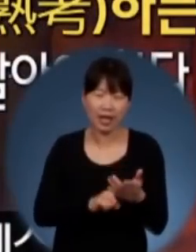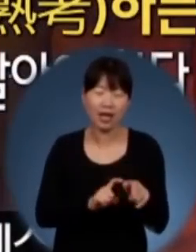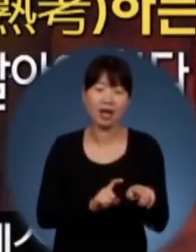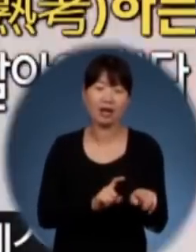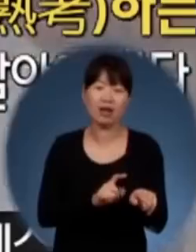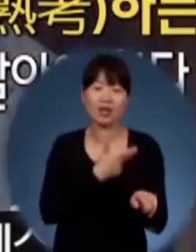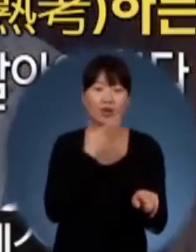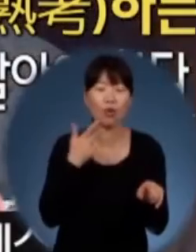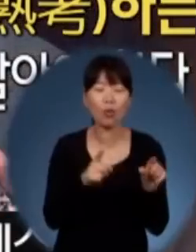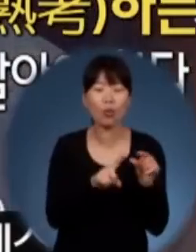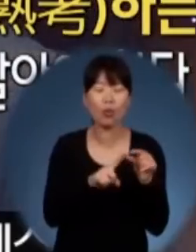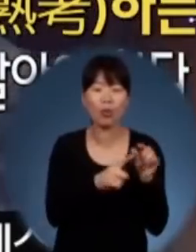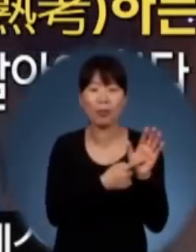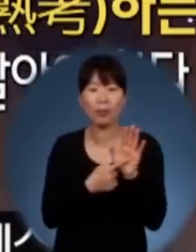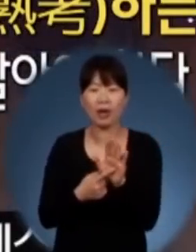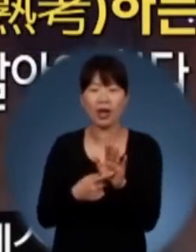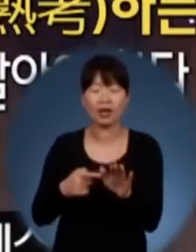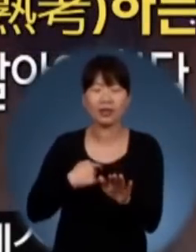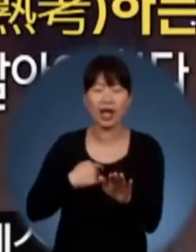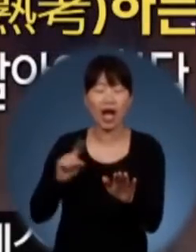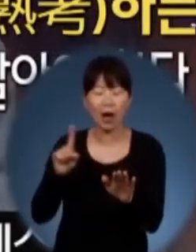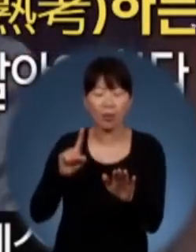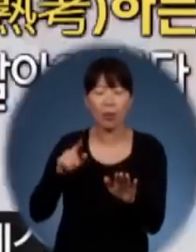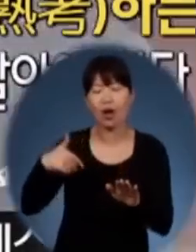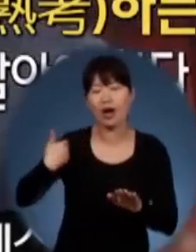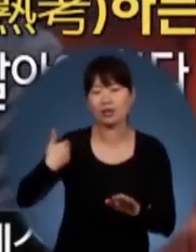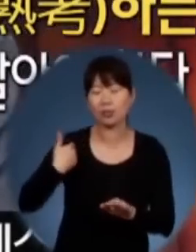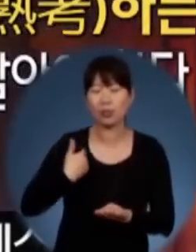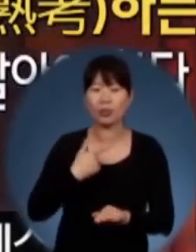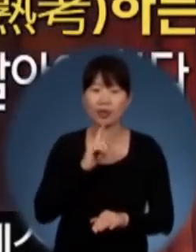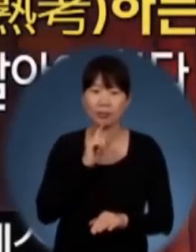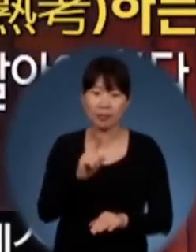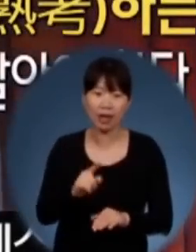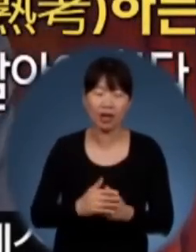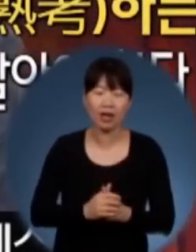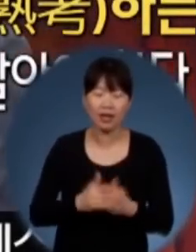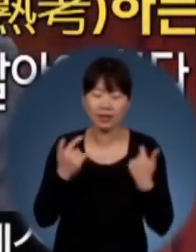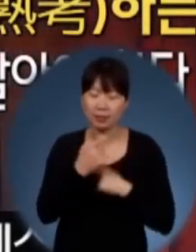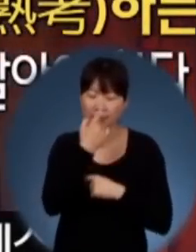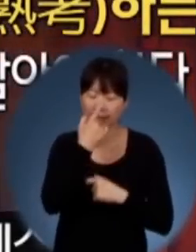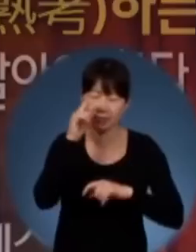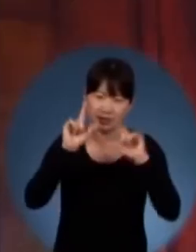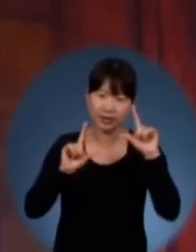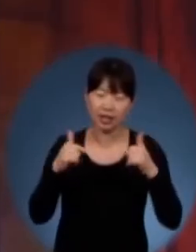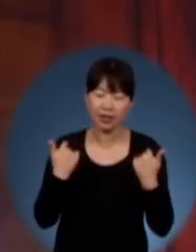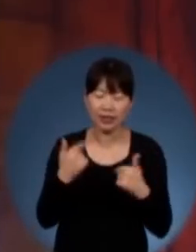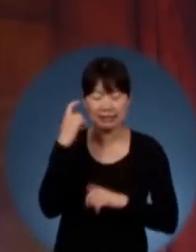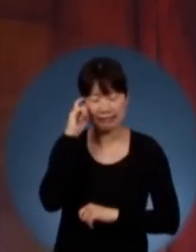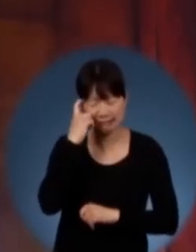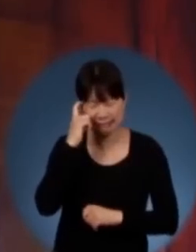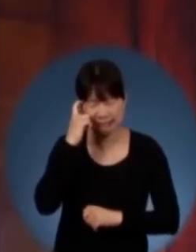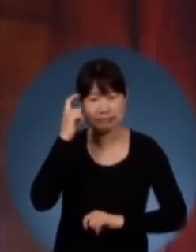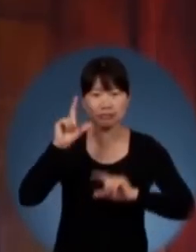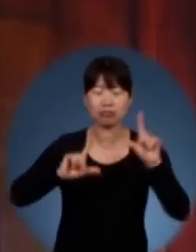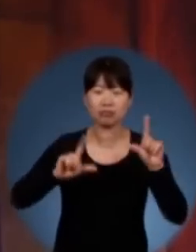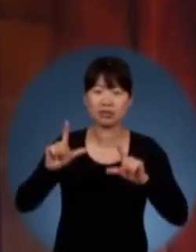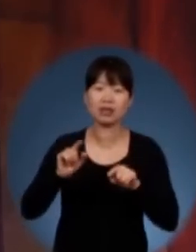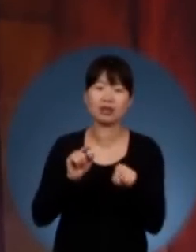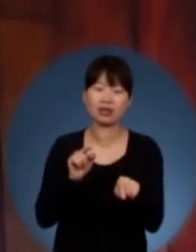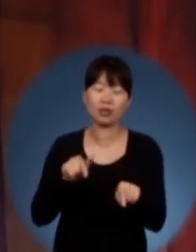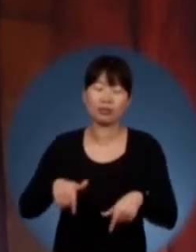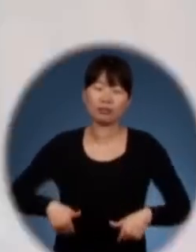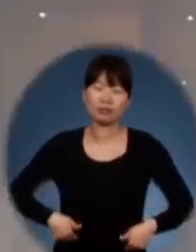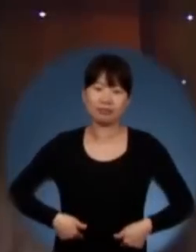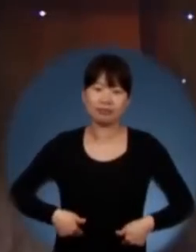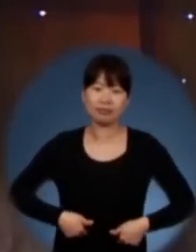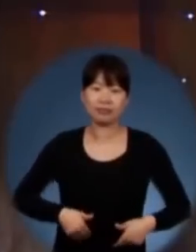nothing 나는 아무것도 알지 못한다는 것입니다 늘 배우는 자세 늘 숙고하는 자세 그것이 필요하다는